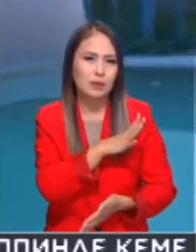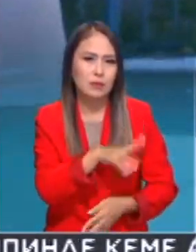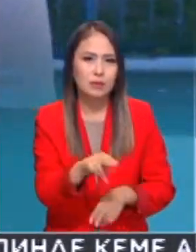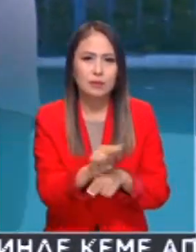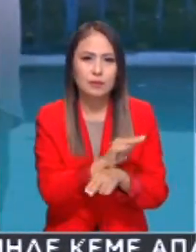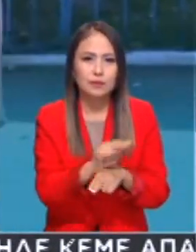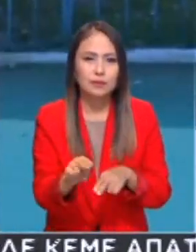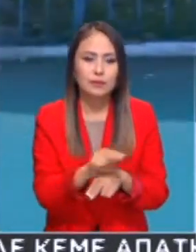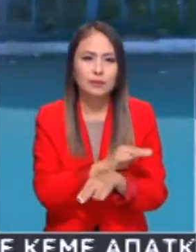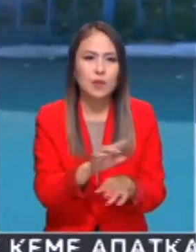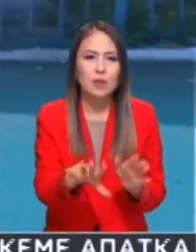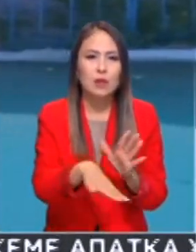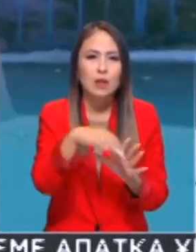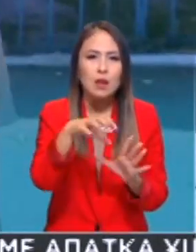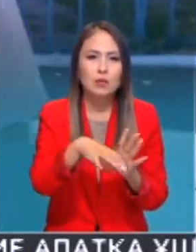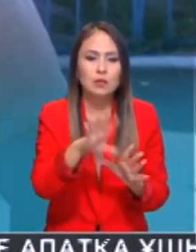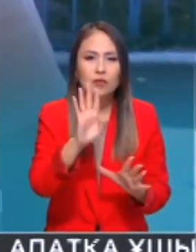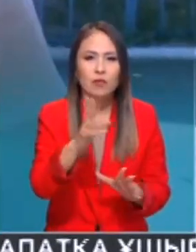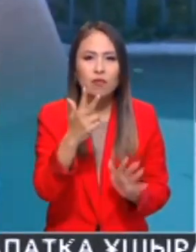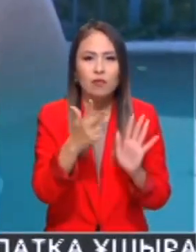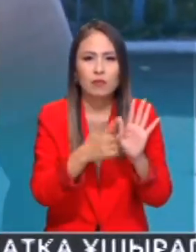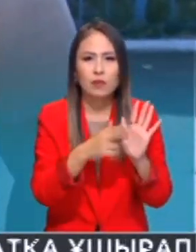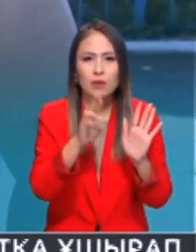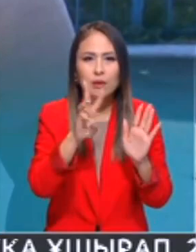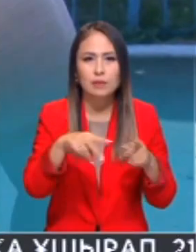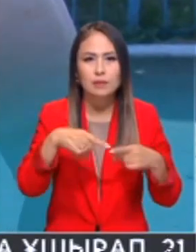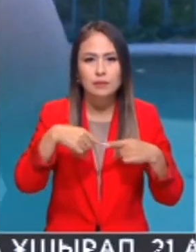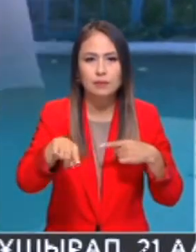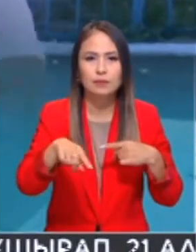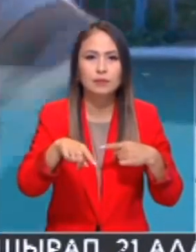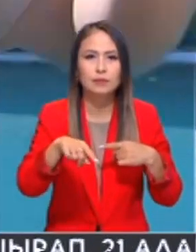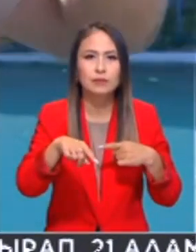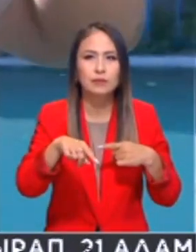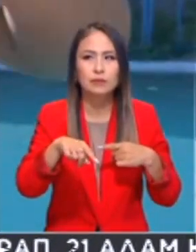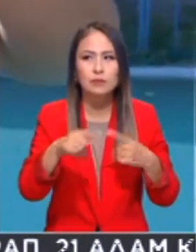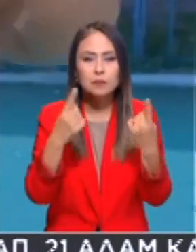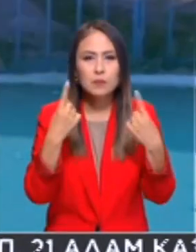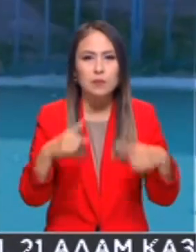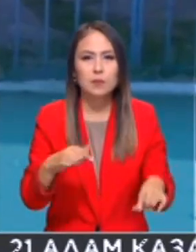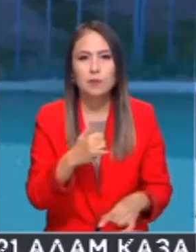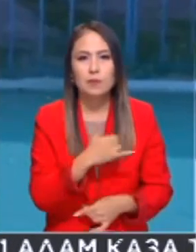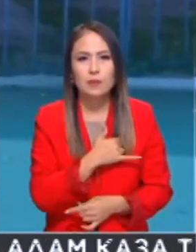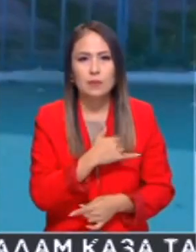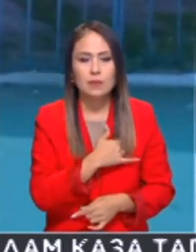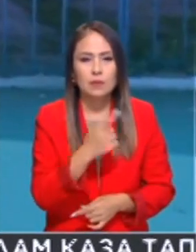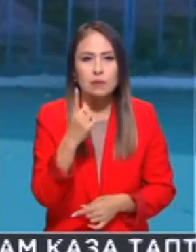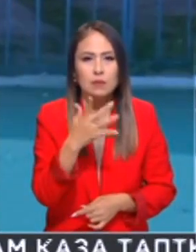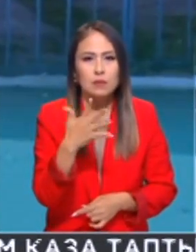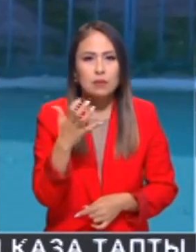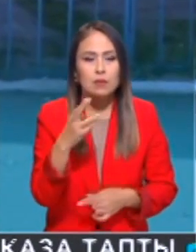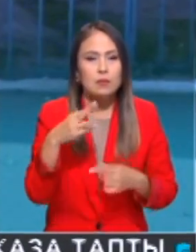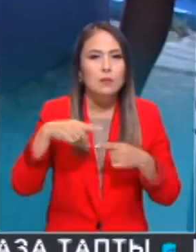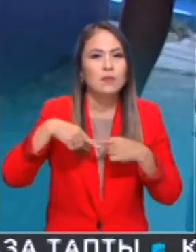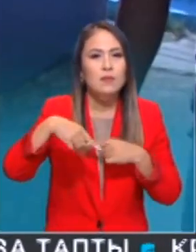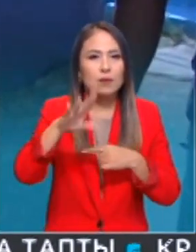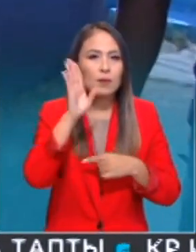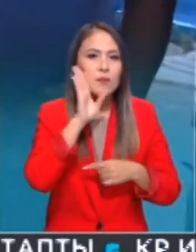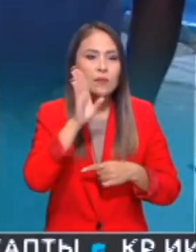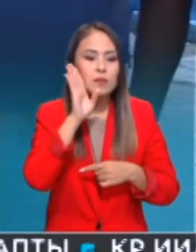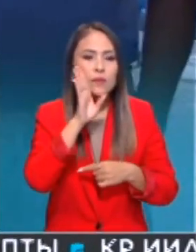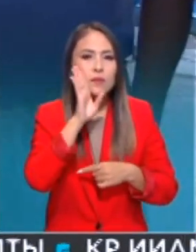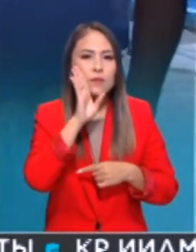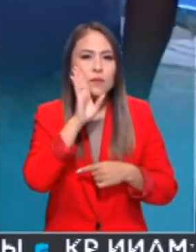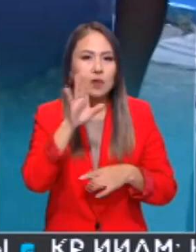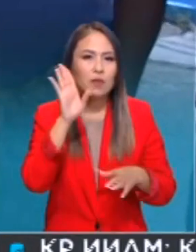Насостық станциялар 8-ақ шақырым жерде тұрмыз. Енді басқа, бізден басқа 1,5 километрге барады ол су. Ана